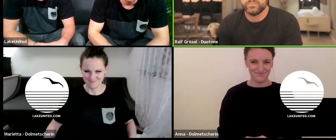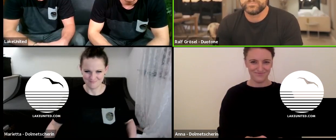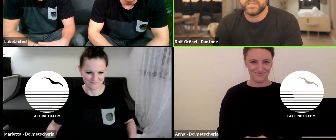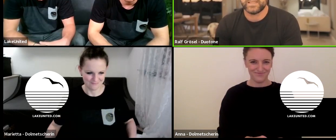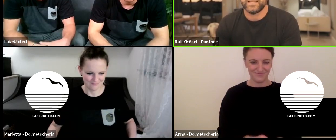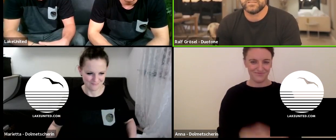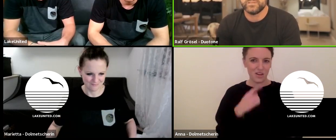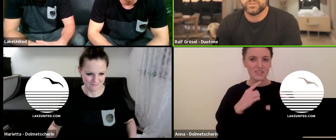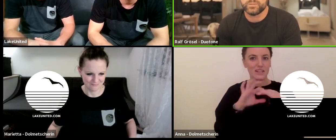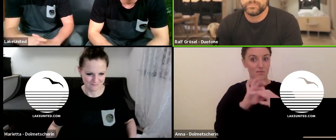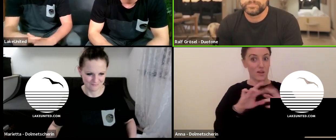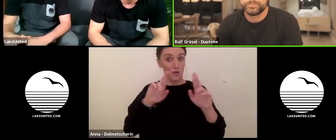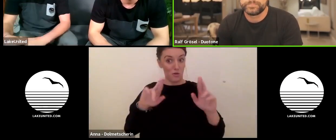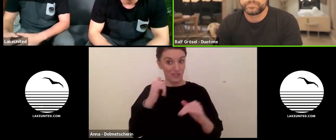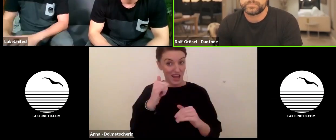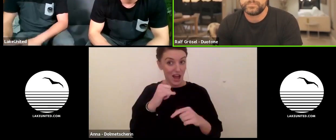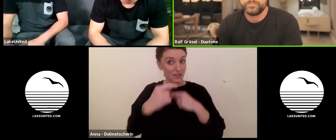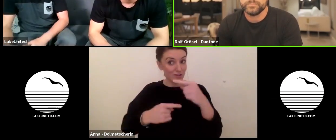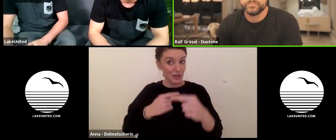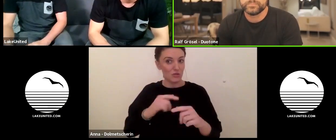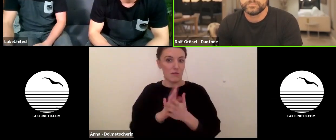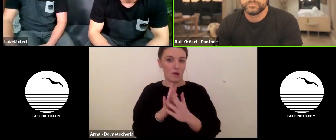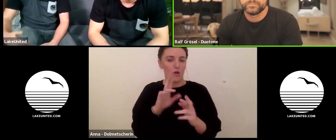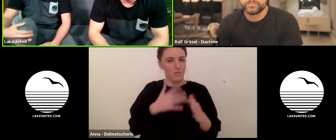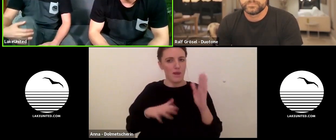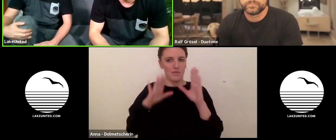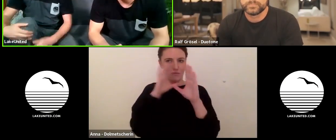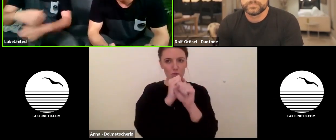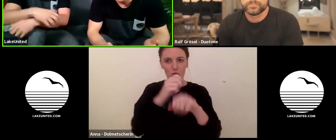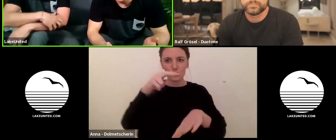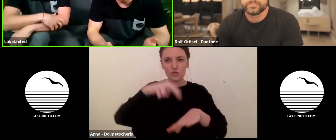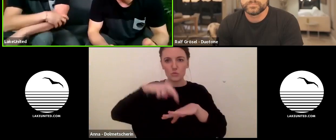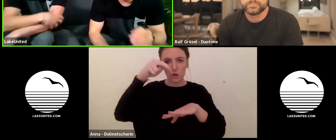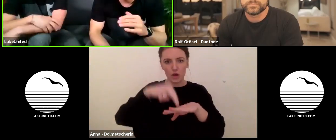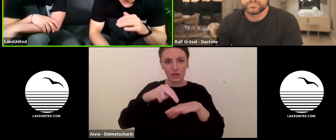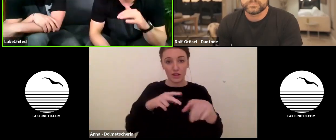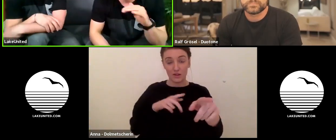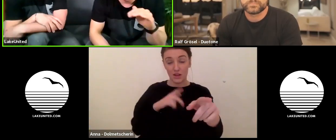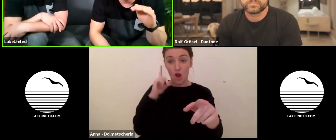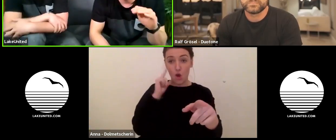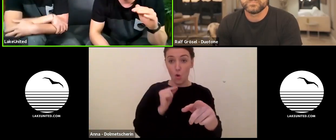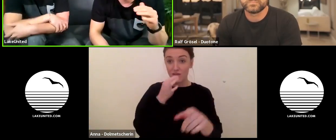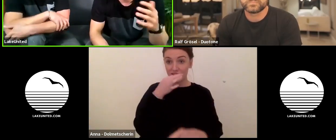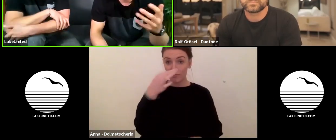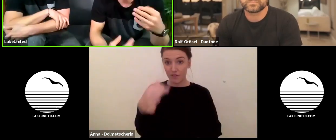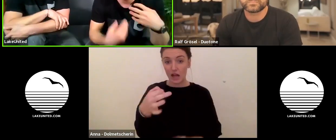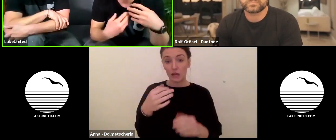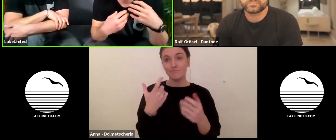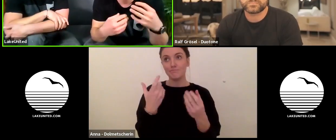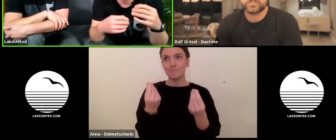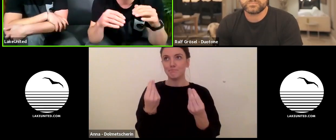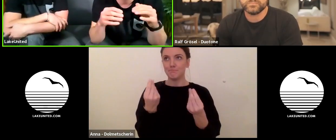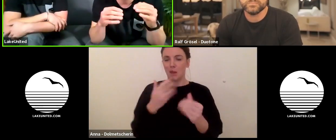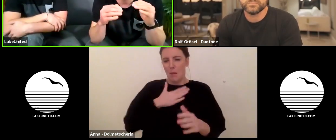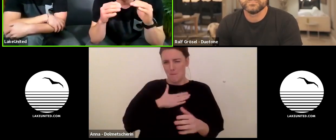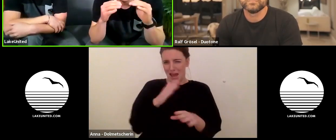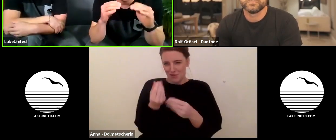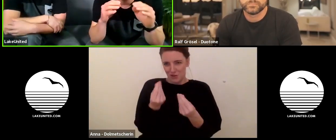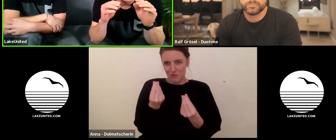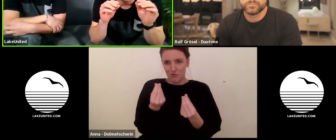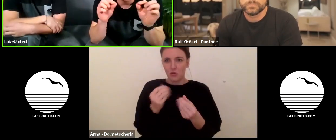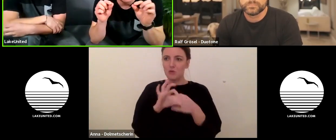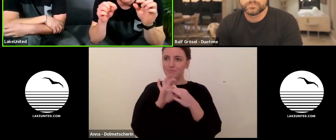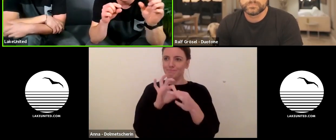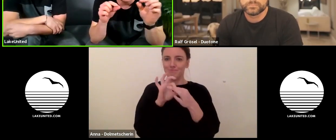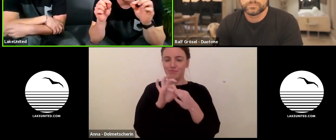machen können in der Kite-Entwicklung. Das heißt, gefühlt irgendwie kann es sein, dass die Kite-Shapes, ist jetzt mein Gefühl einfach nur, es sind